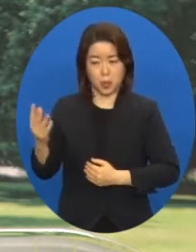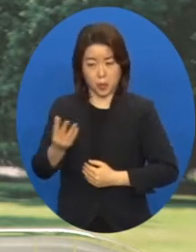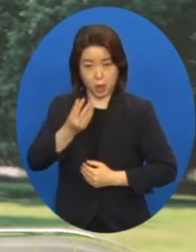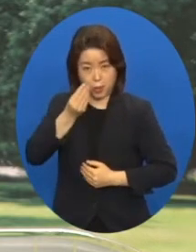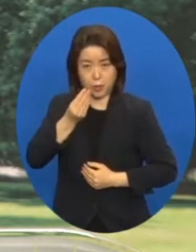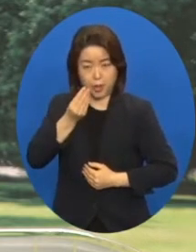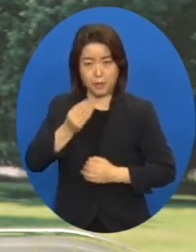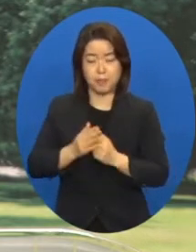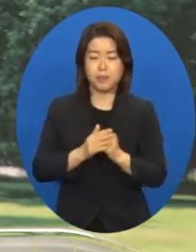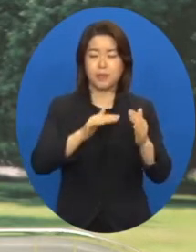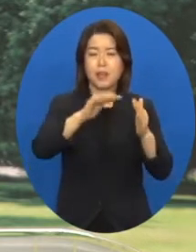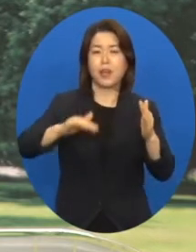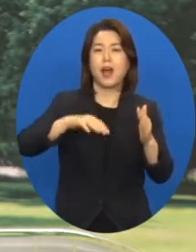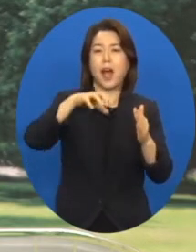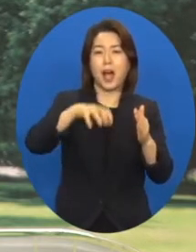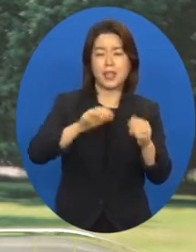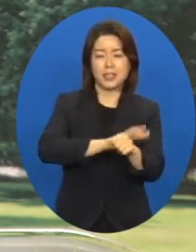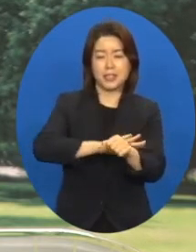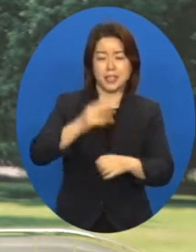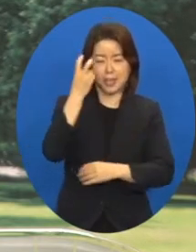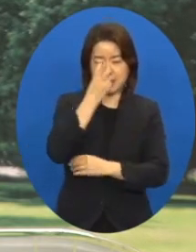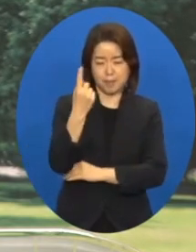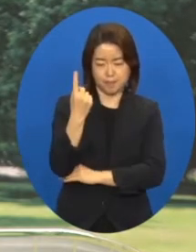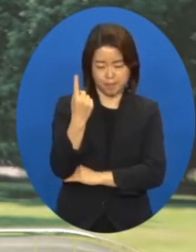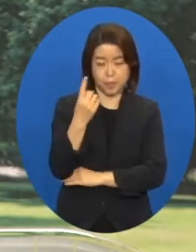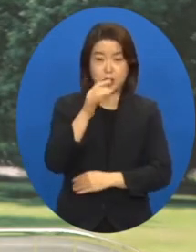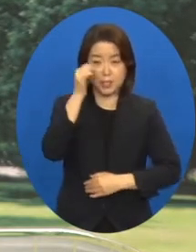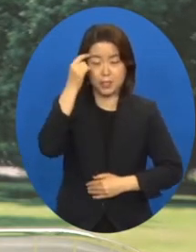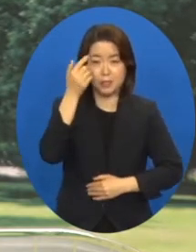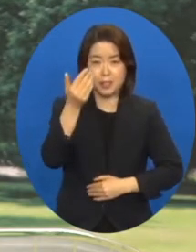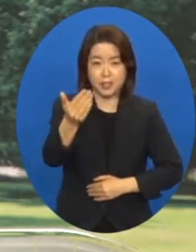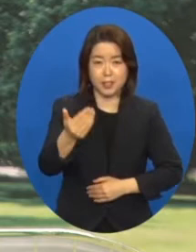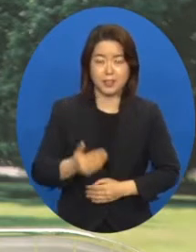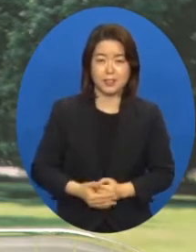거룩함이 가정 안에 잘 지켜지고 있습니까?